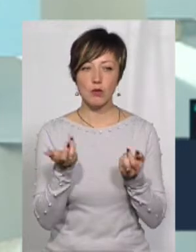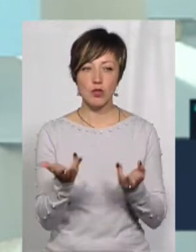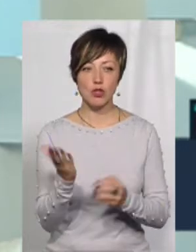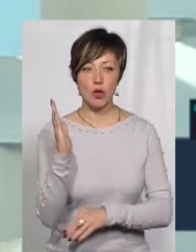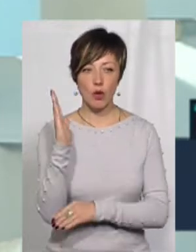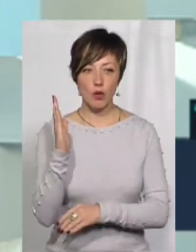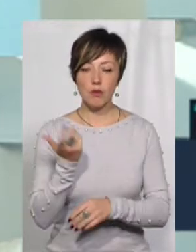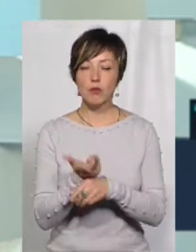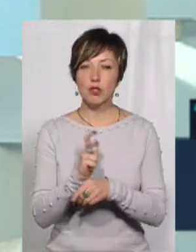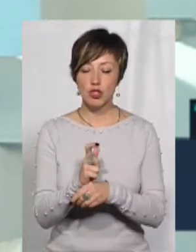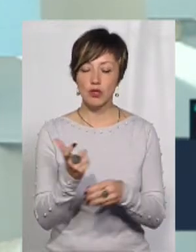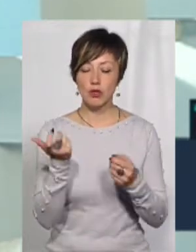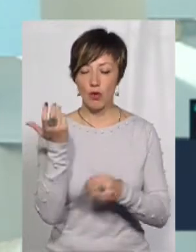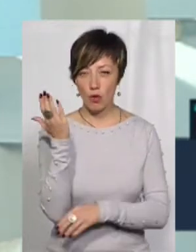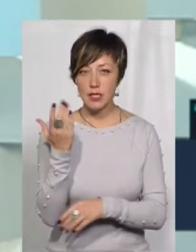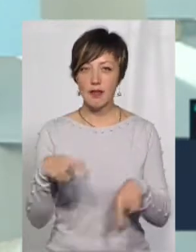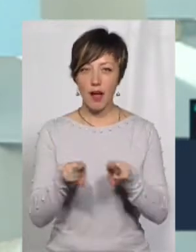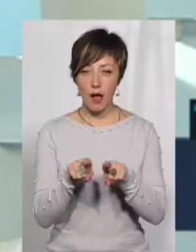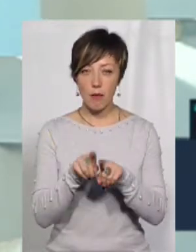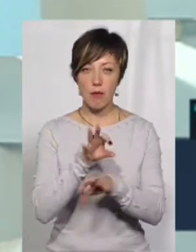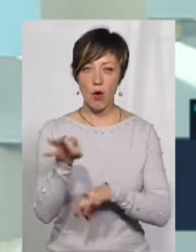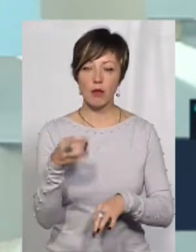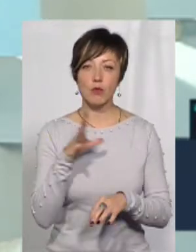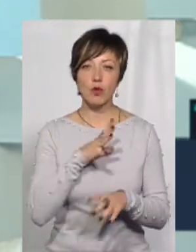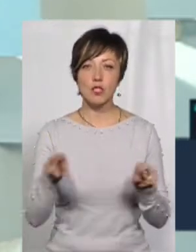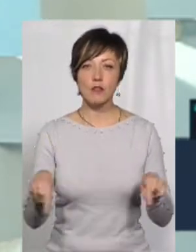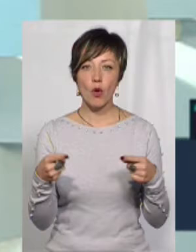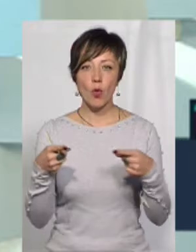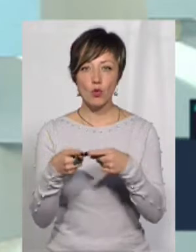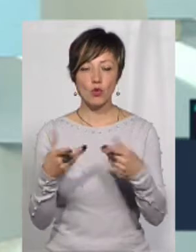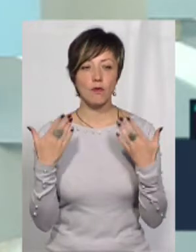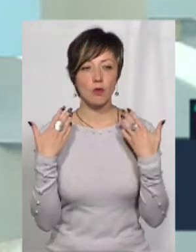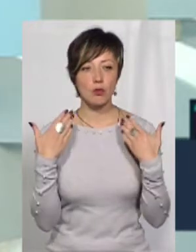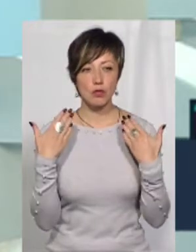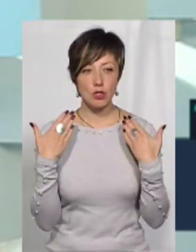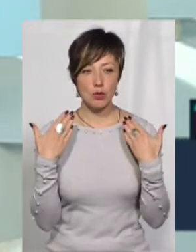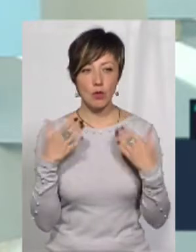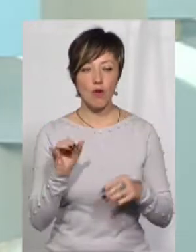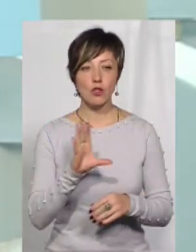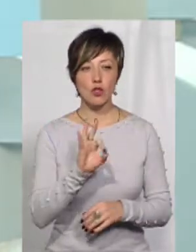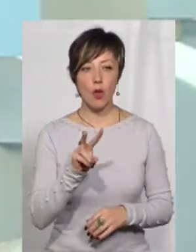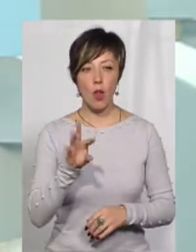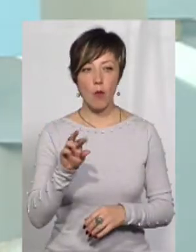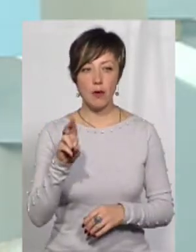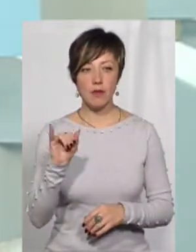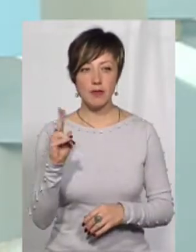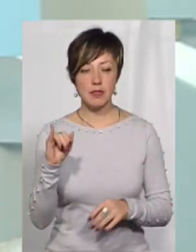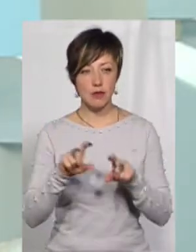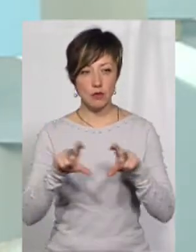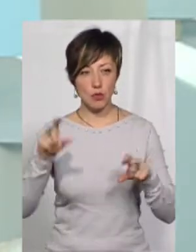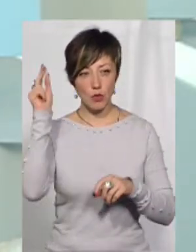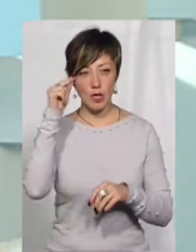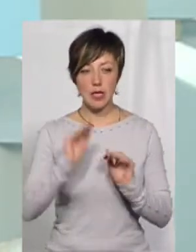більшість голосів. Одним з таких проєктів було створення куточку відпочинку в Солобковецькій